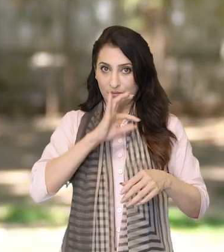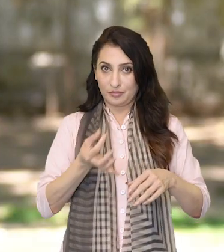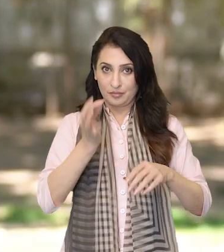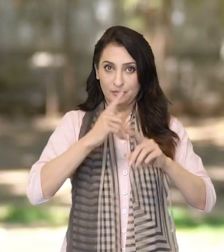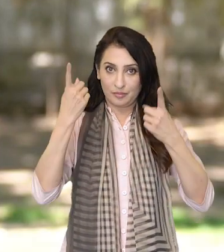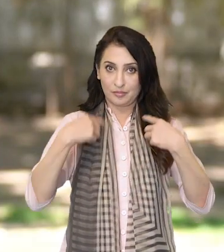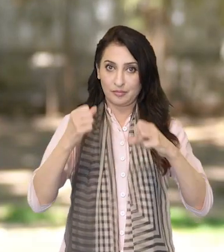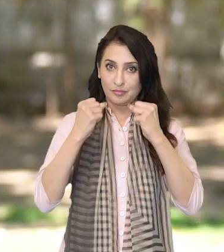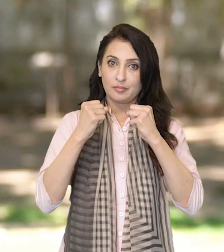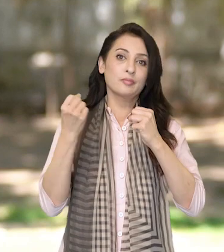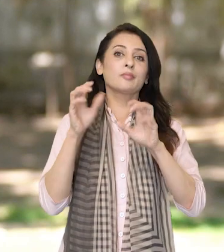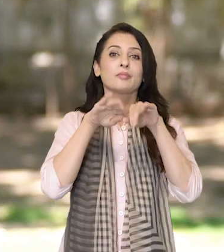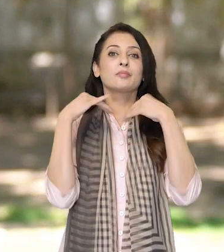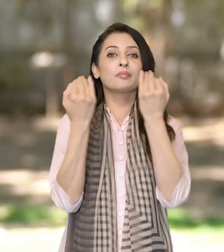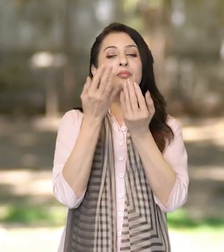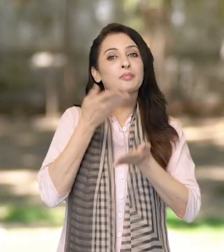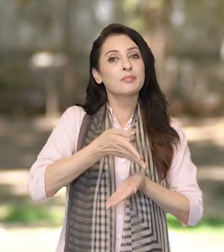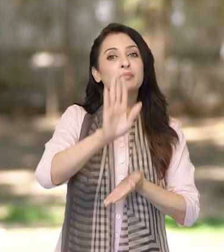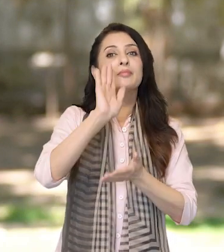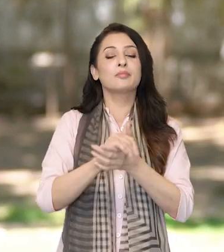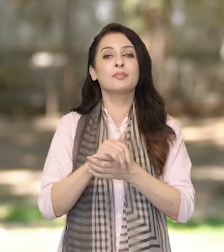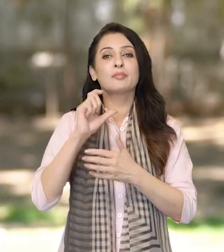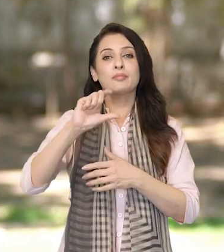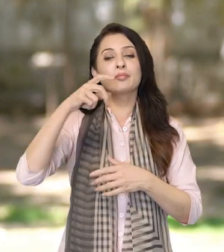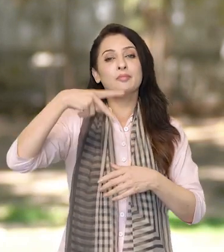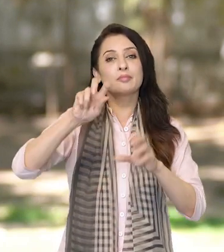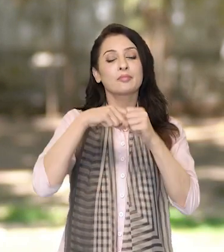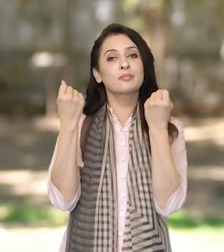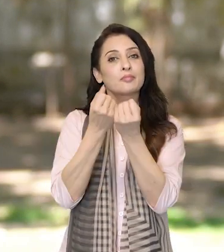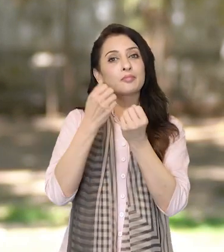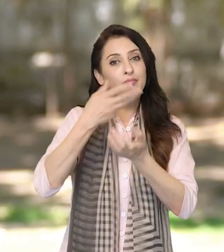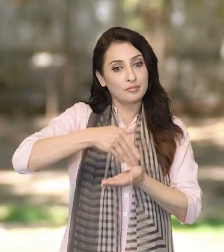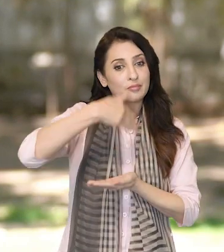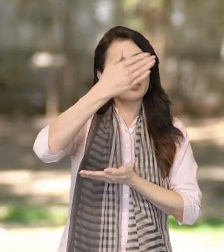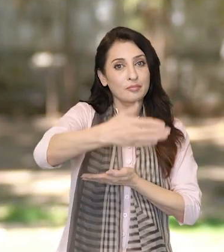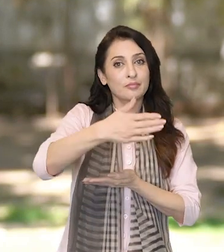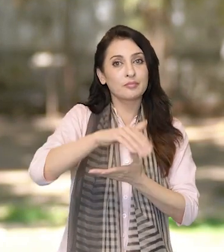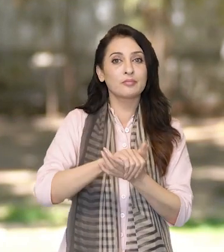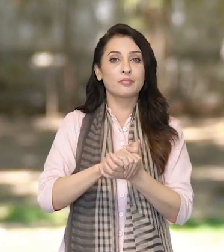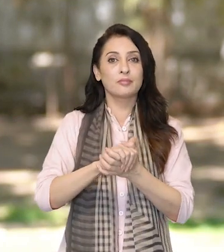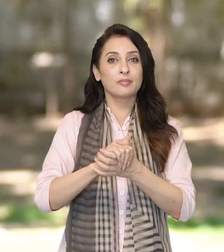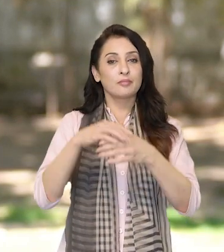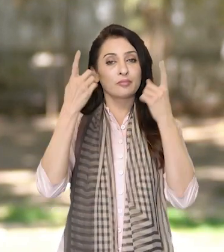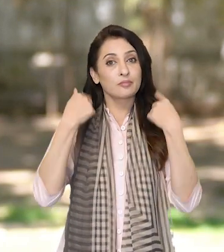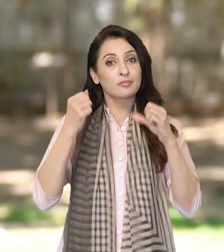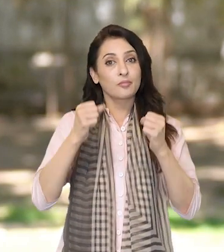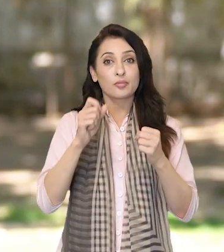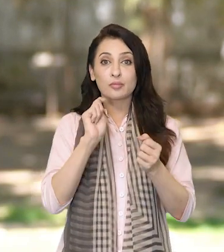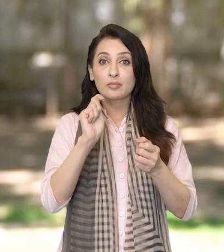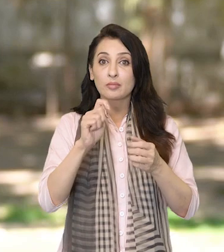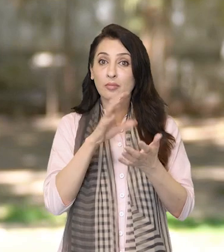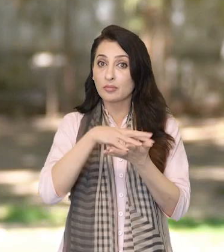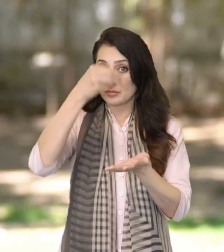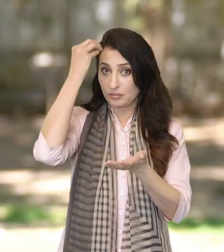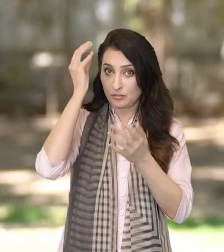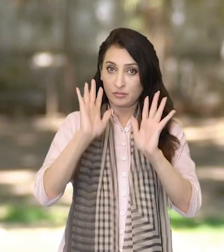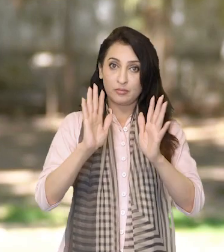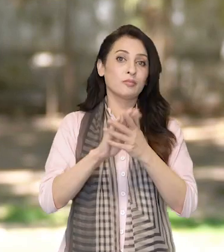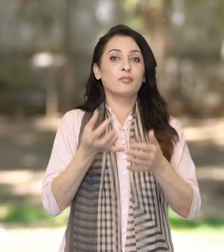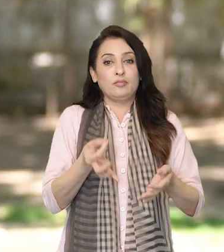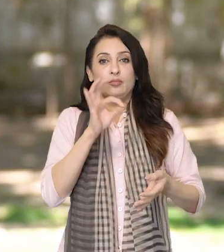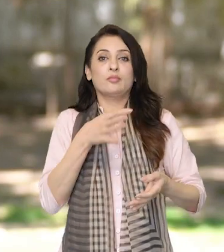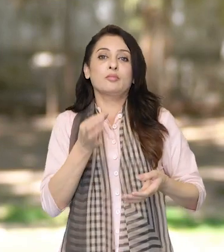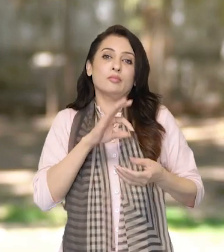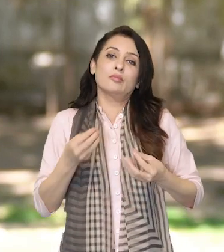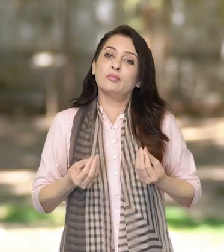ये बच्चियाँ और जिन बच्चियों के साथ हम बाकी बच्चों के साथ काम कर रहे हैं, कि हम उन्हें ऐसे एम्पावर करें कि वो खुद फाइनेंशियली इंडिपेंडेंट हो सकें, दुनिया में